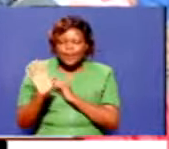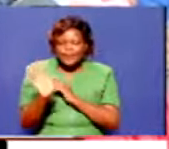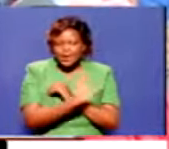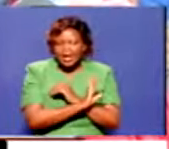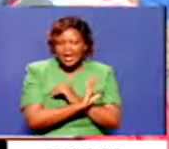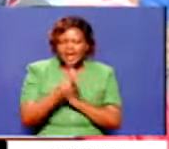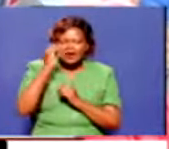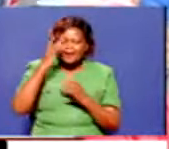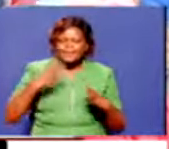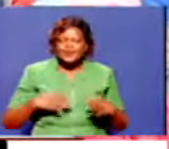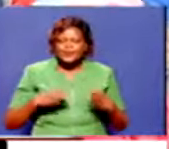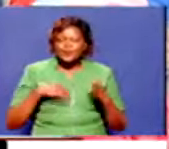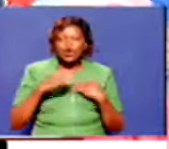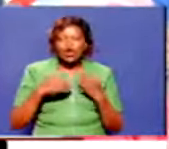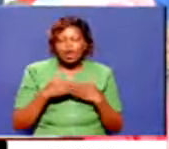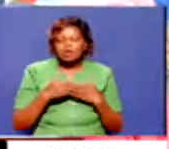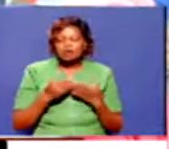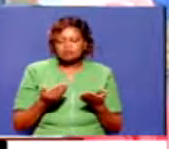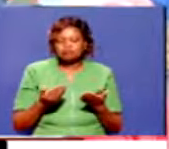Kenya wataruhusu